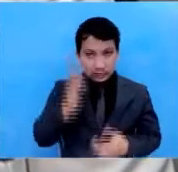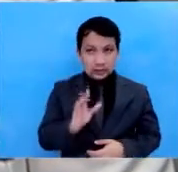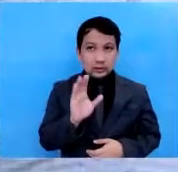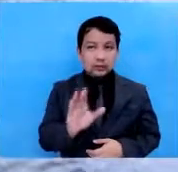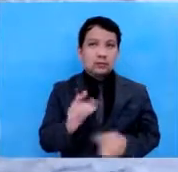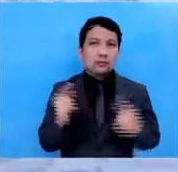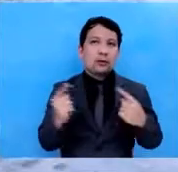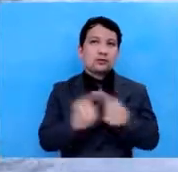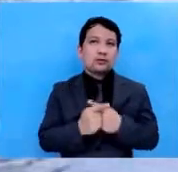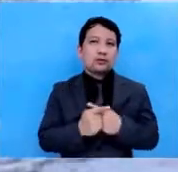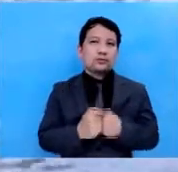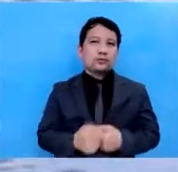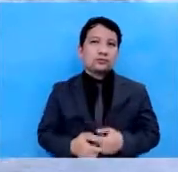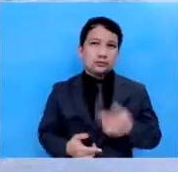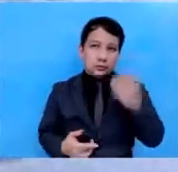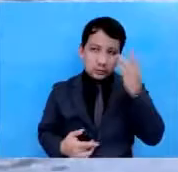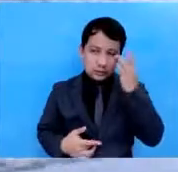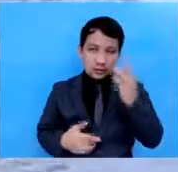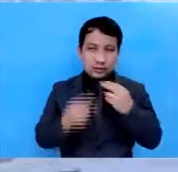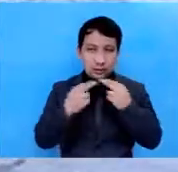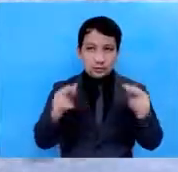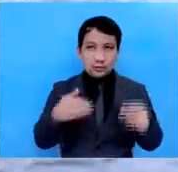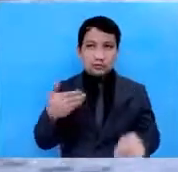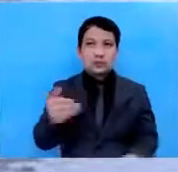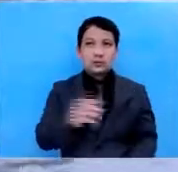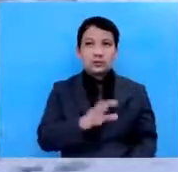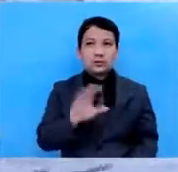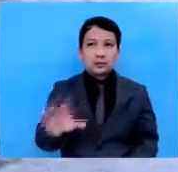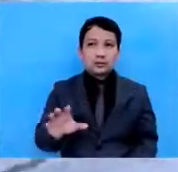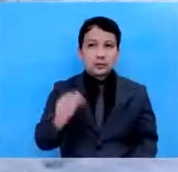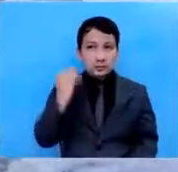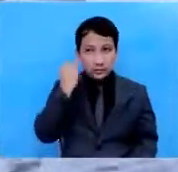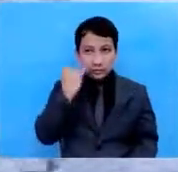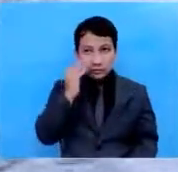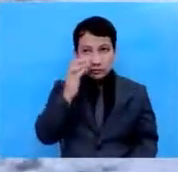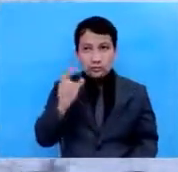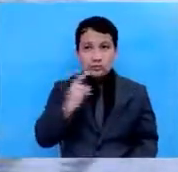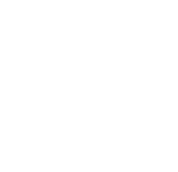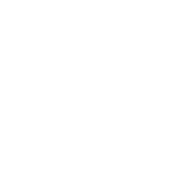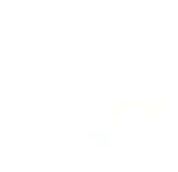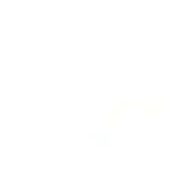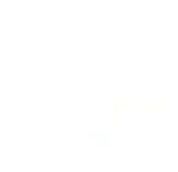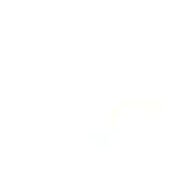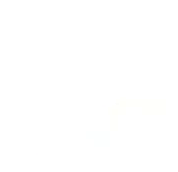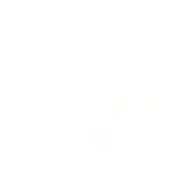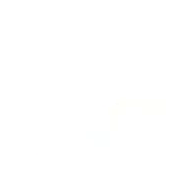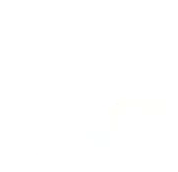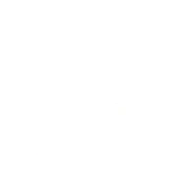komplikasyon. Nagbabalita mula sa Frontline, JC Cosico, News 5.